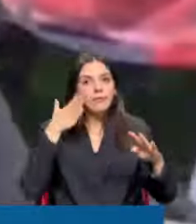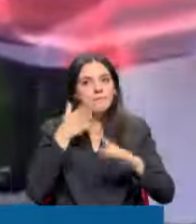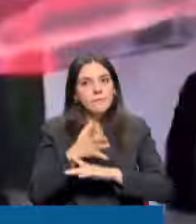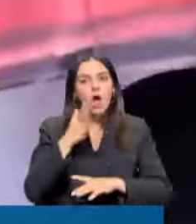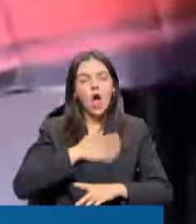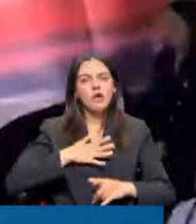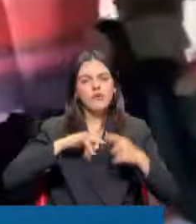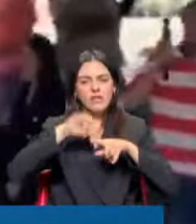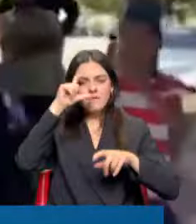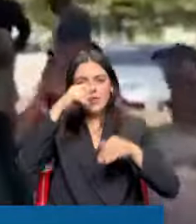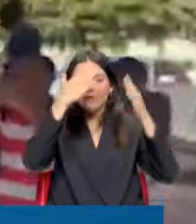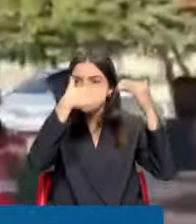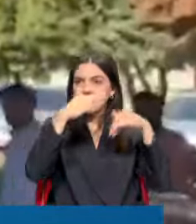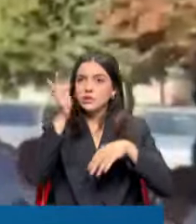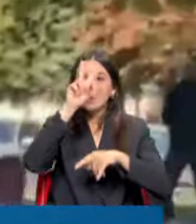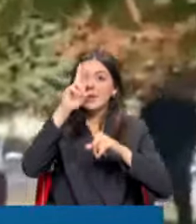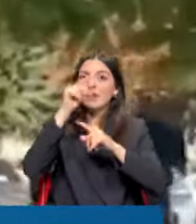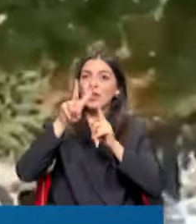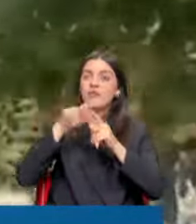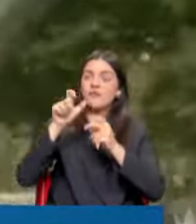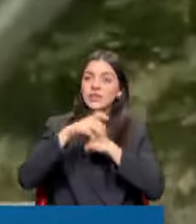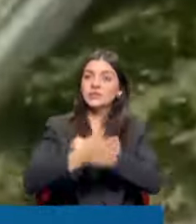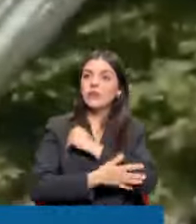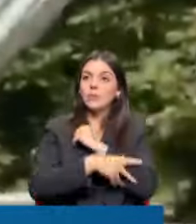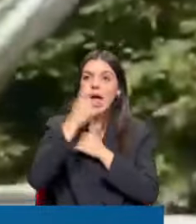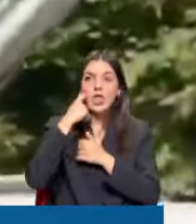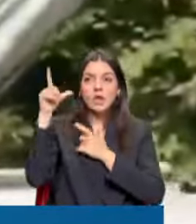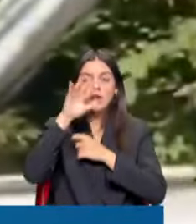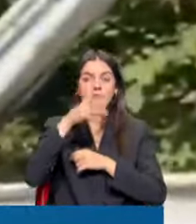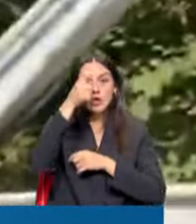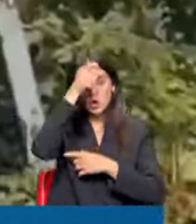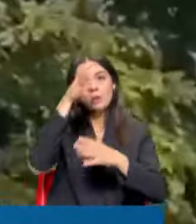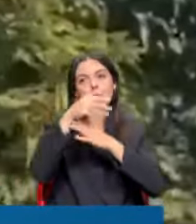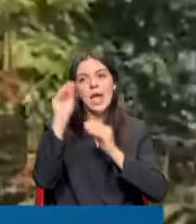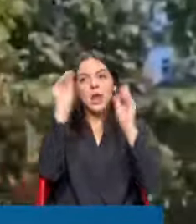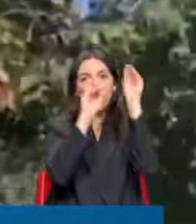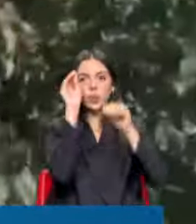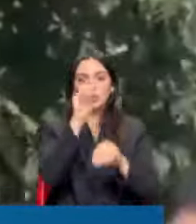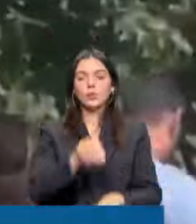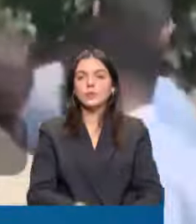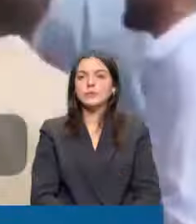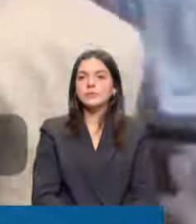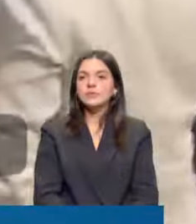resimleri indirildi, sonra bir vinç yardımıyla Atatürk'ün resmi ve Türk bayrağı asıldı.